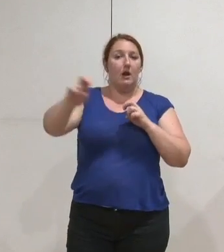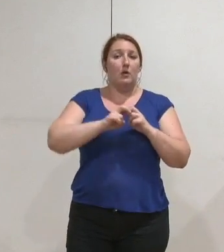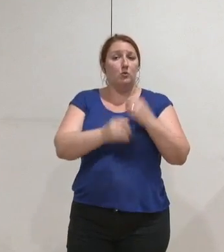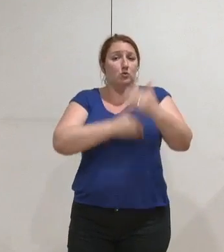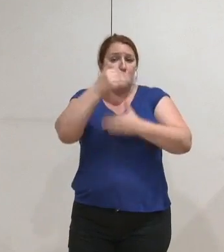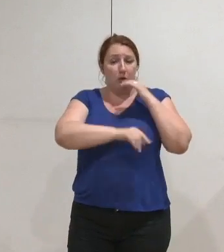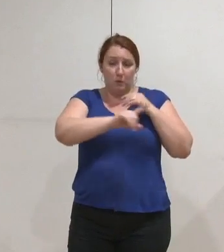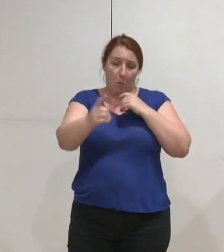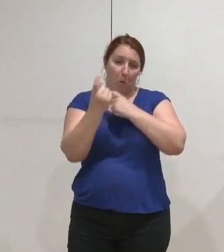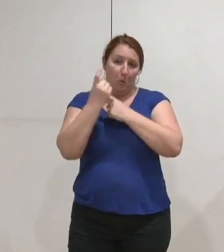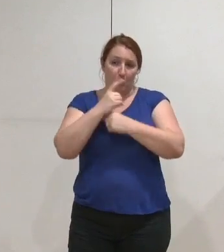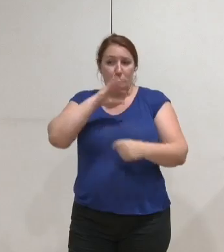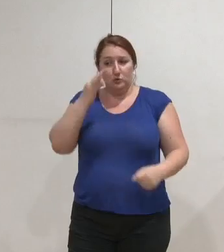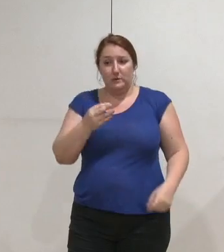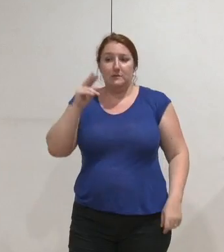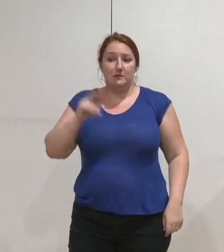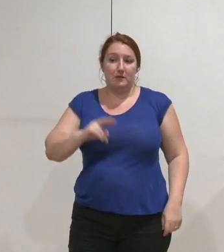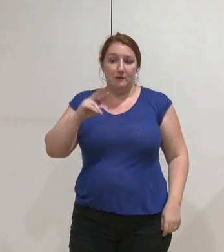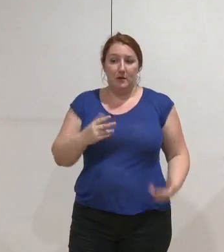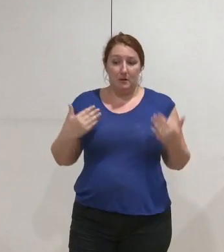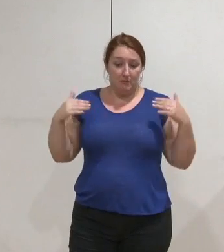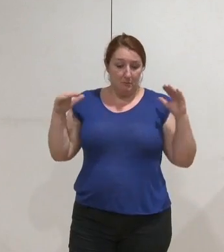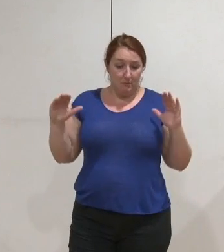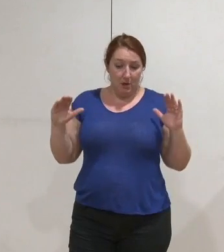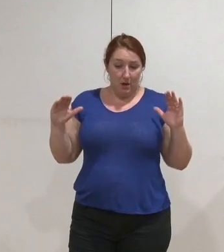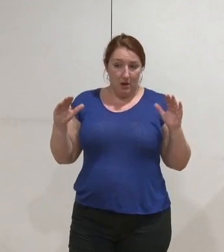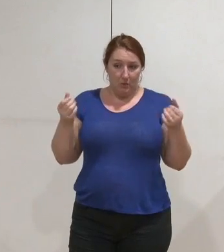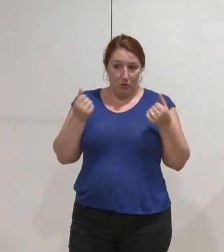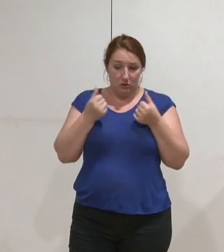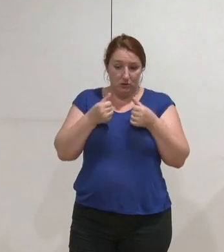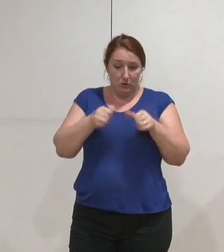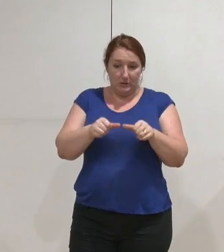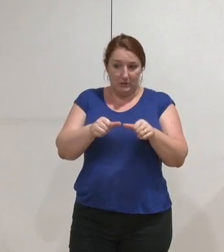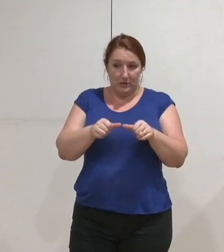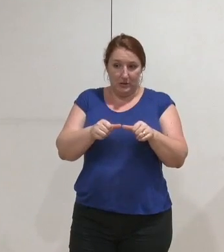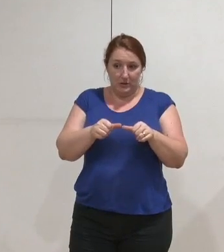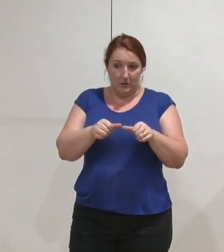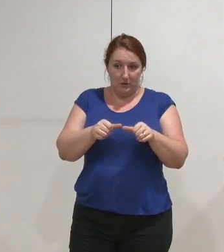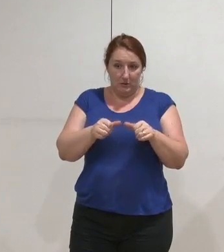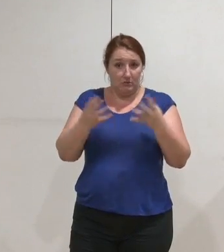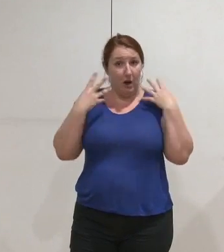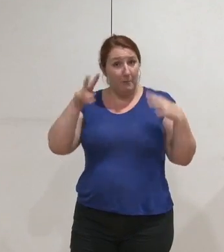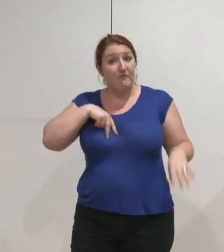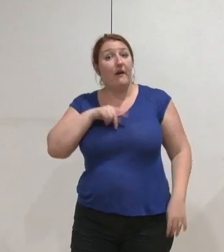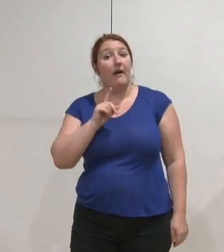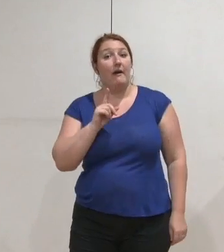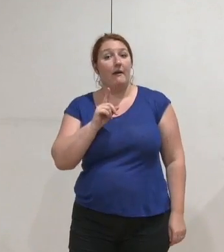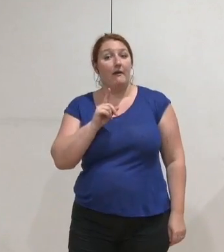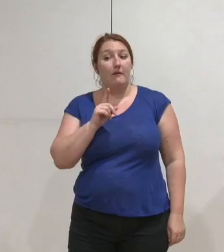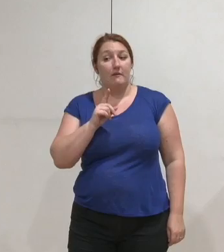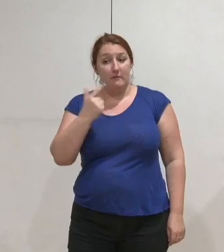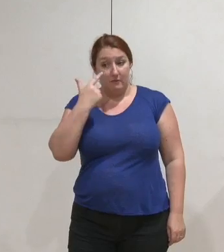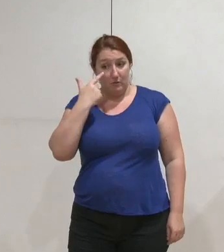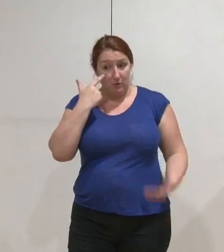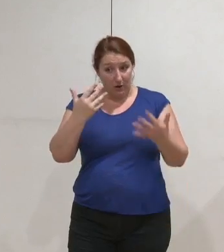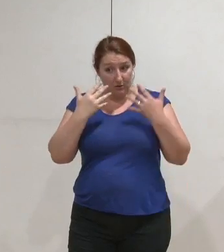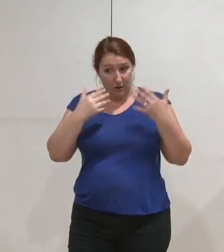la journée c'est vrai mais j'y suis restée à mes frais regarder les